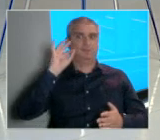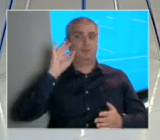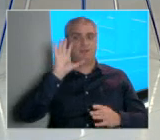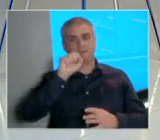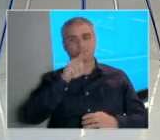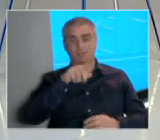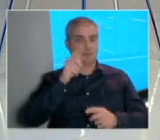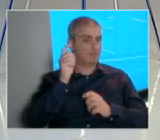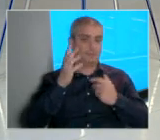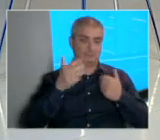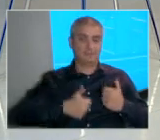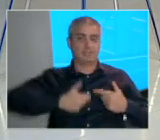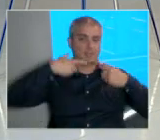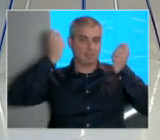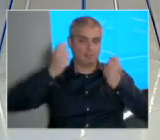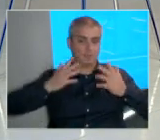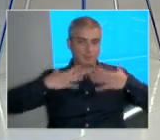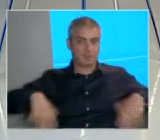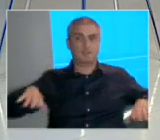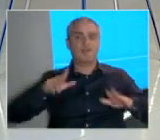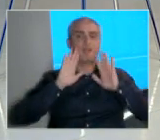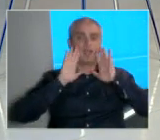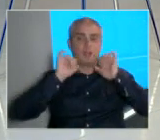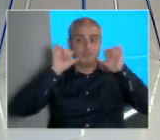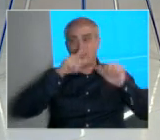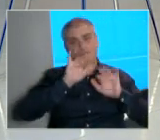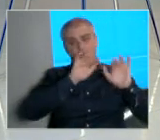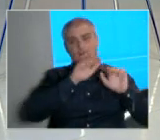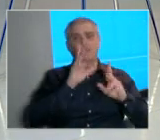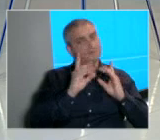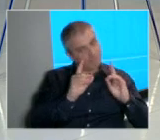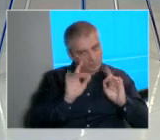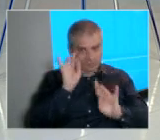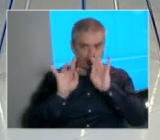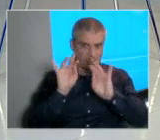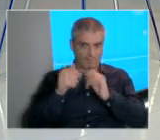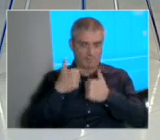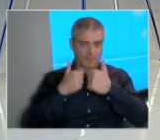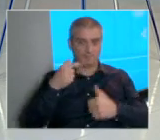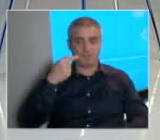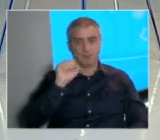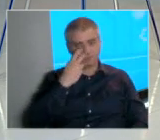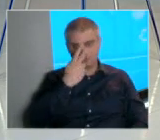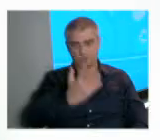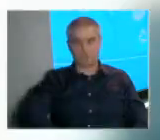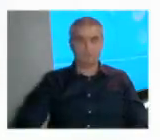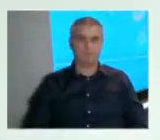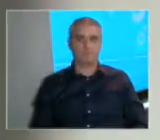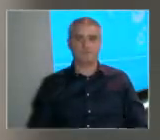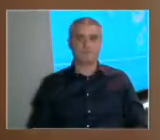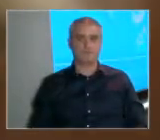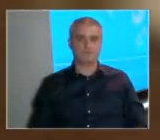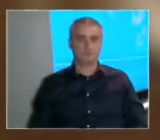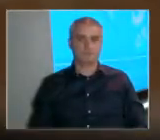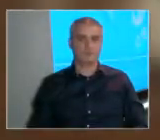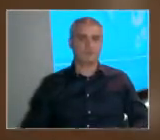של מירי רגב, שרת התרבות והספורט, וברכת את נתניהו, אבל כמובן על הדרך תוקפת את היריב גדעון סער. בוא נראה. יושב